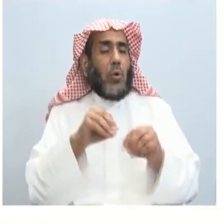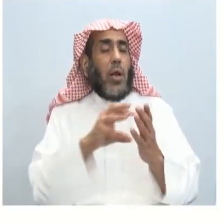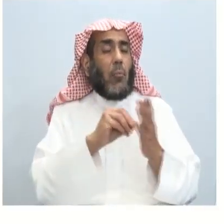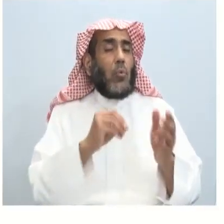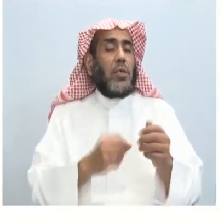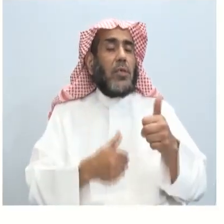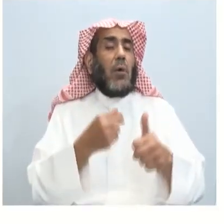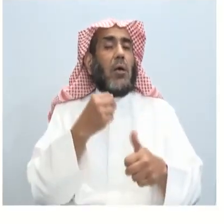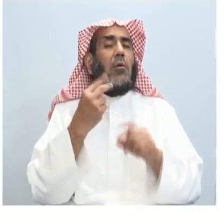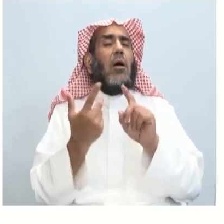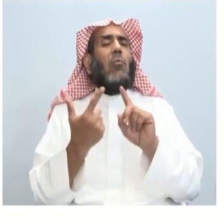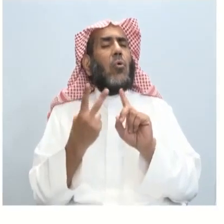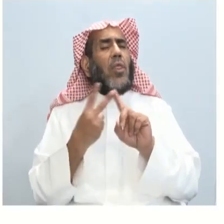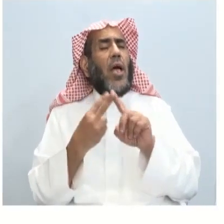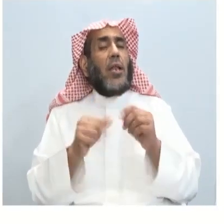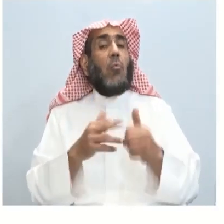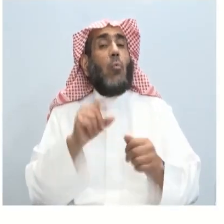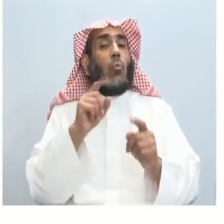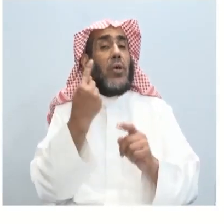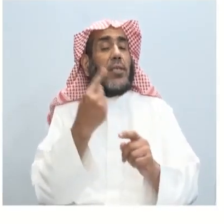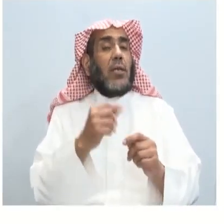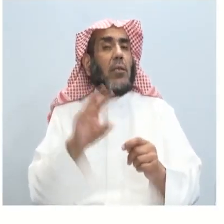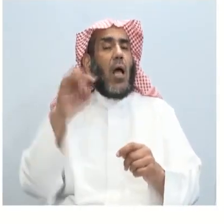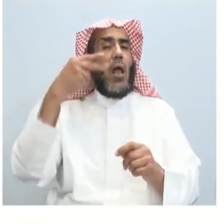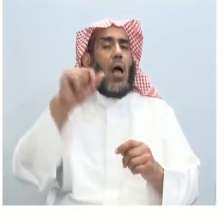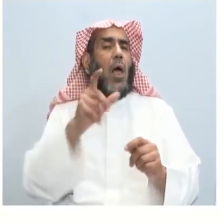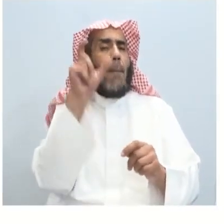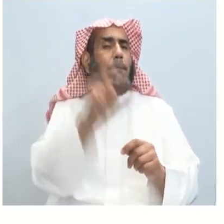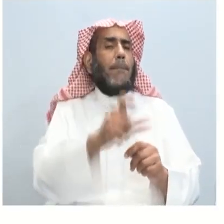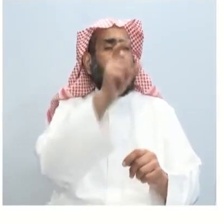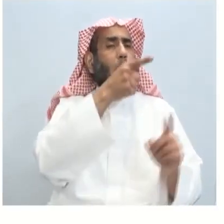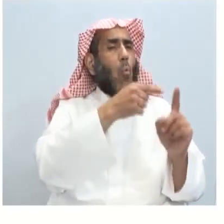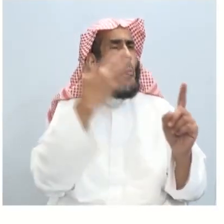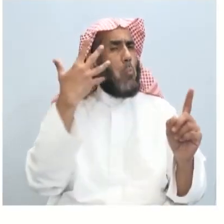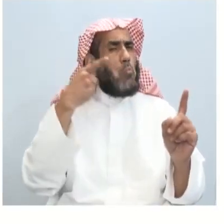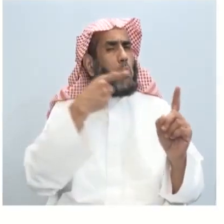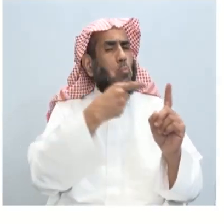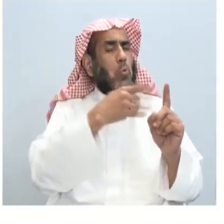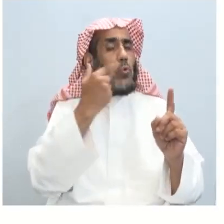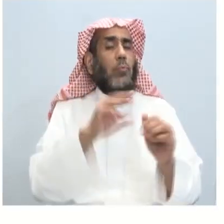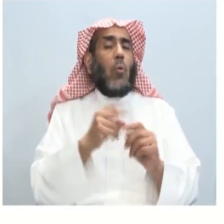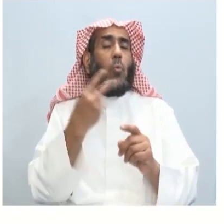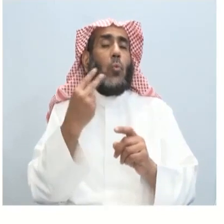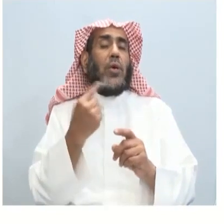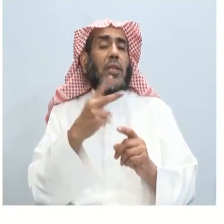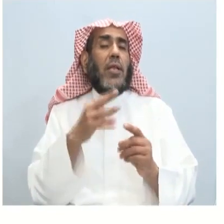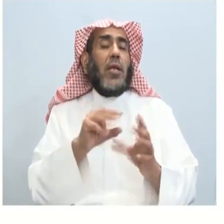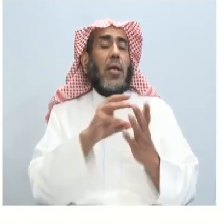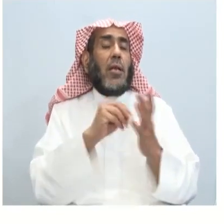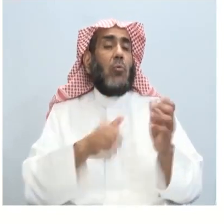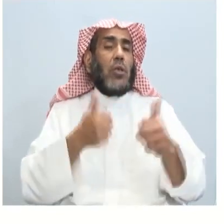الاختبار الثاني في الوحده الثانيه وحده الاعلام وحده الاعلام نحن في وحده الاعلام الوحده الثانيه نموذج